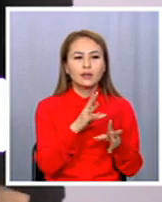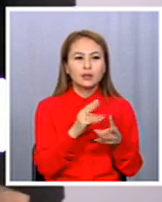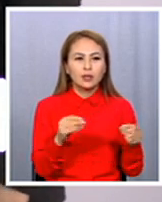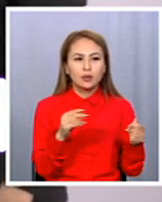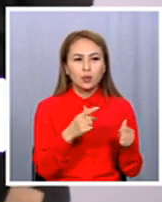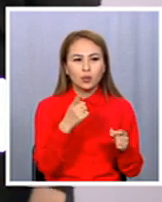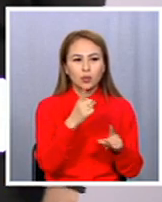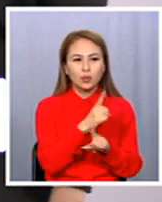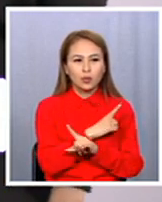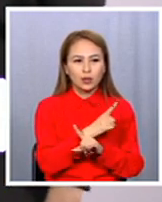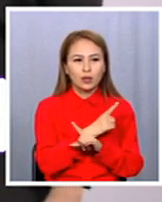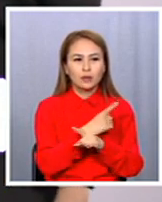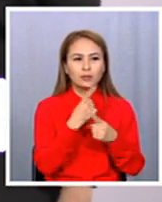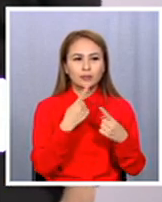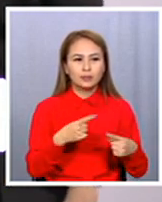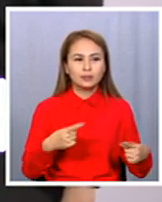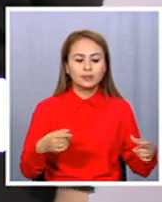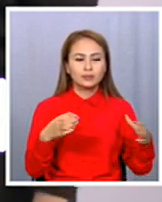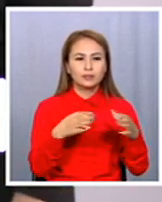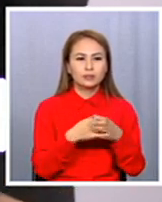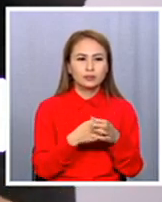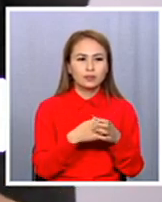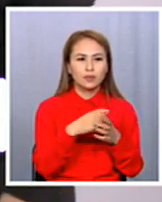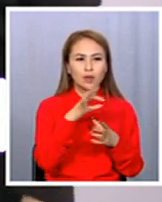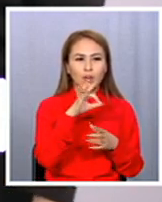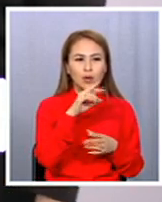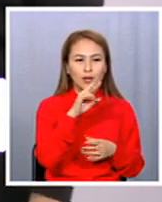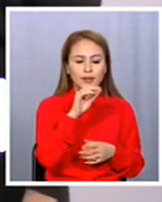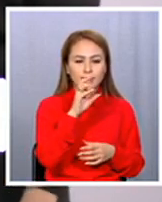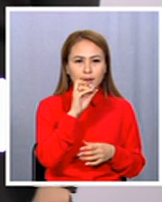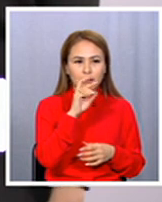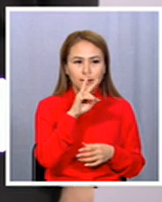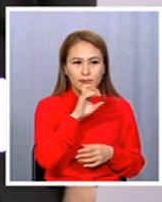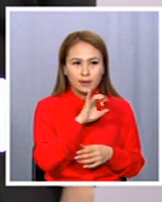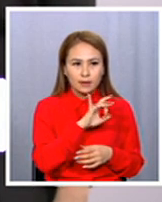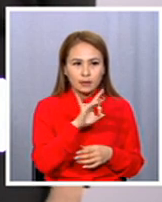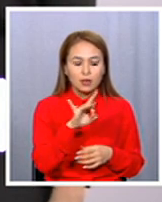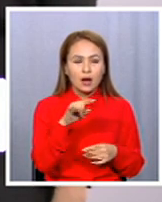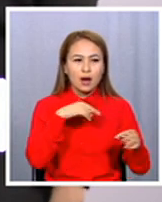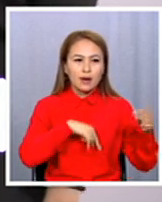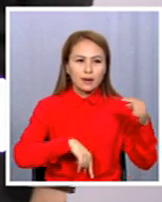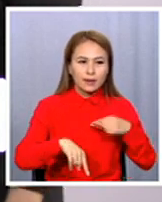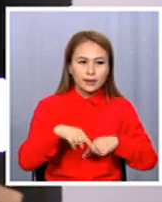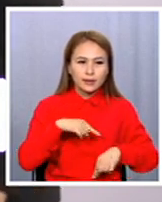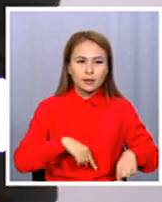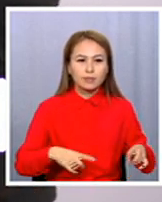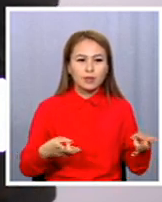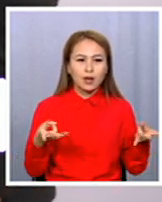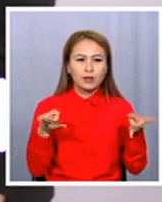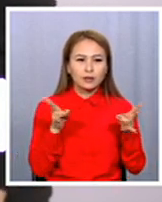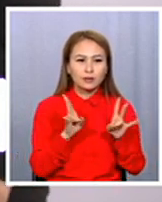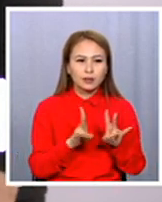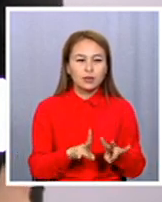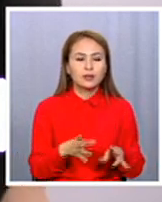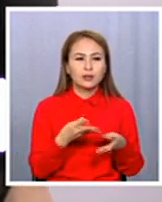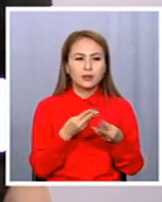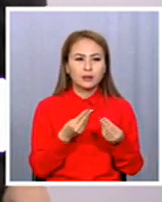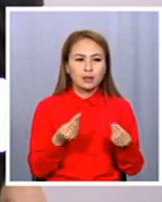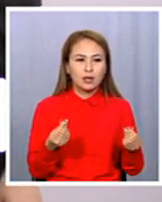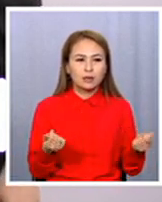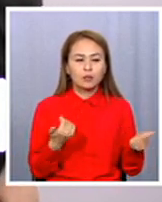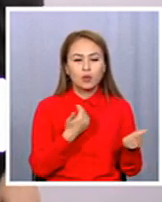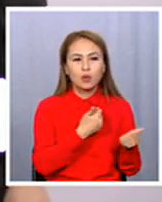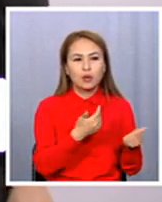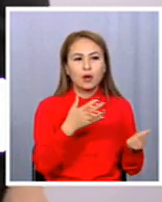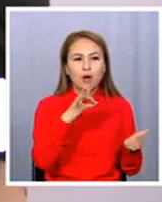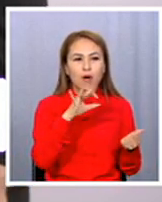өлі органикалық заттарды, яғни өлекселермен организм қалдықтарын ыдыратып, оларды